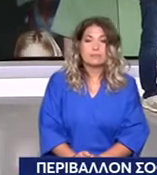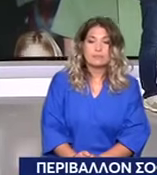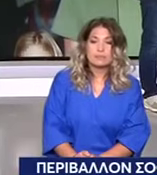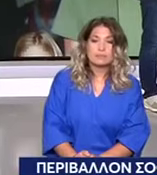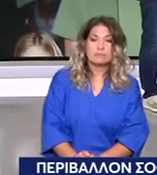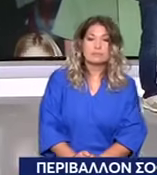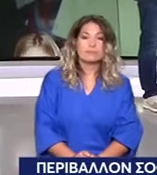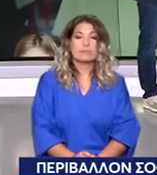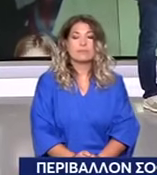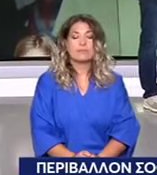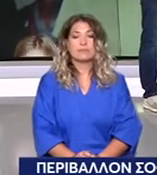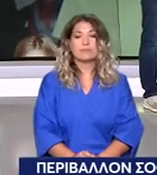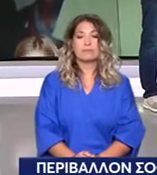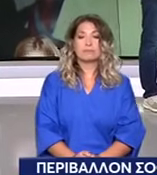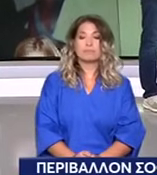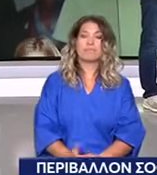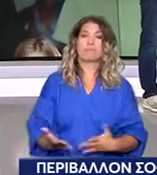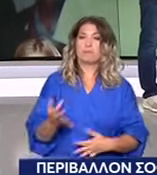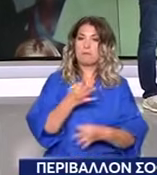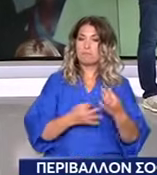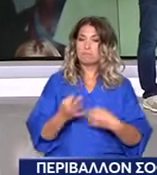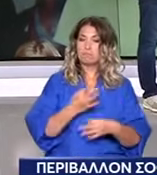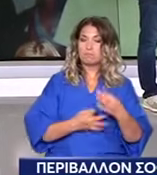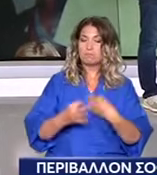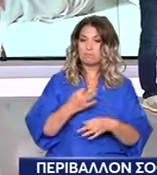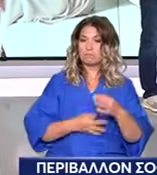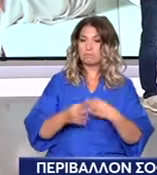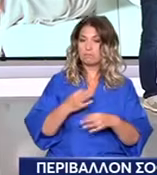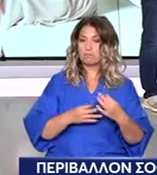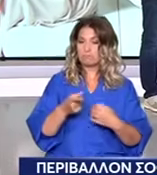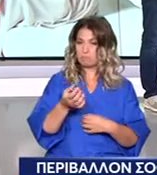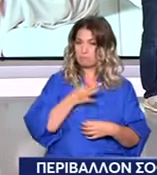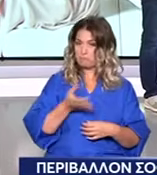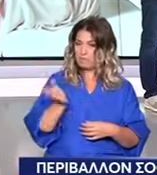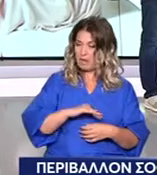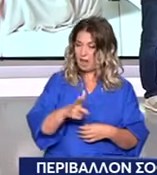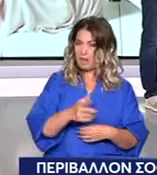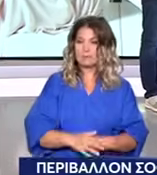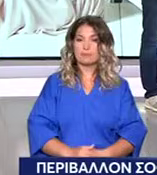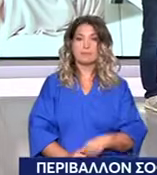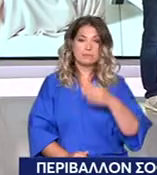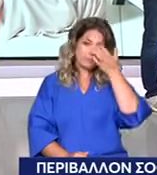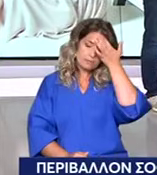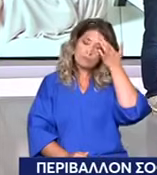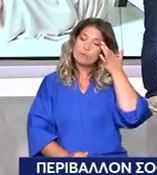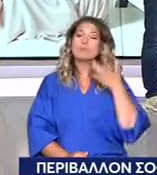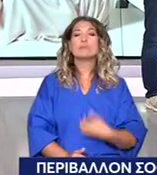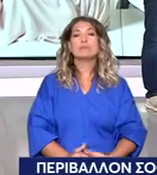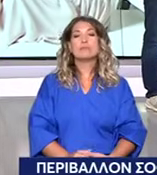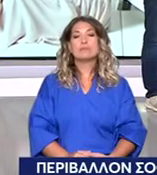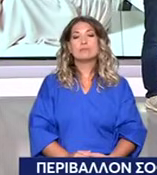τελευταίο απόσπασμα να το ακούσουμε αυτό και αυτό, για να δούμε και τον κύριο Παπαδόπουλο ξανά. Για πες μας, Άσπα. Νίκο, το απόσπασμα αυτό αφορά